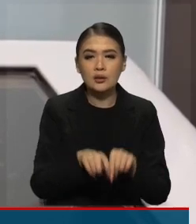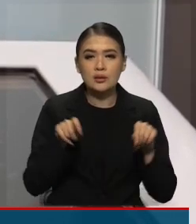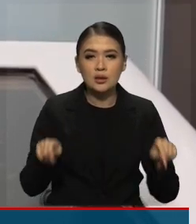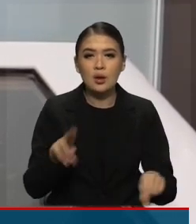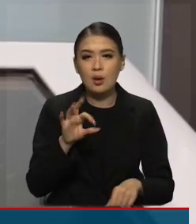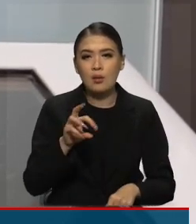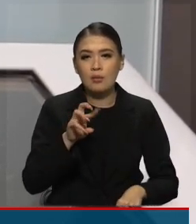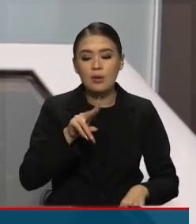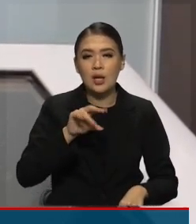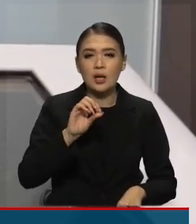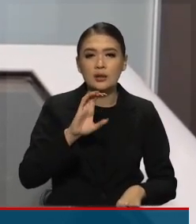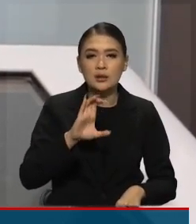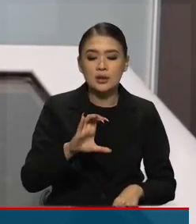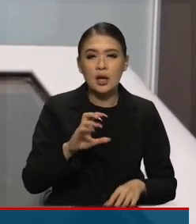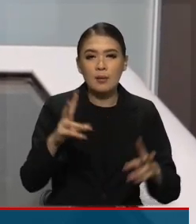комплексная проверка